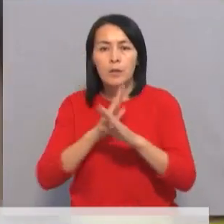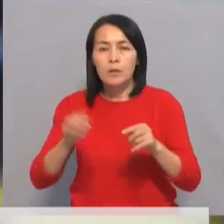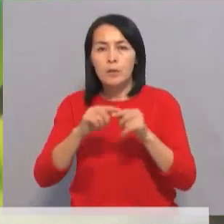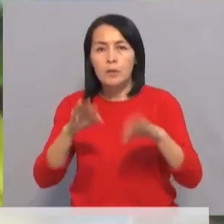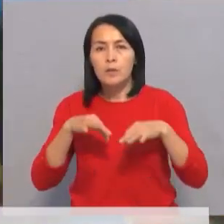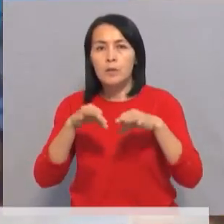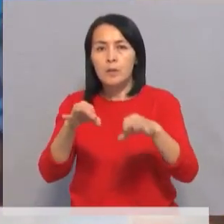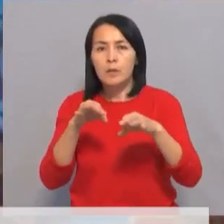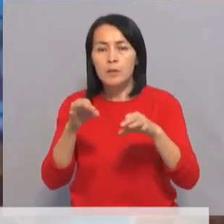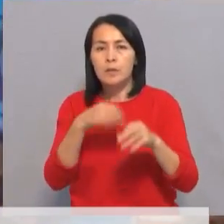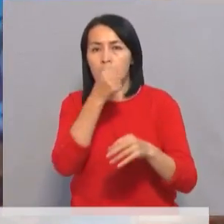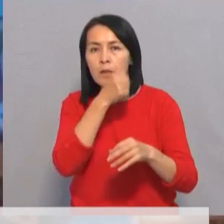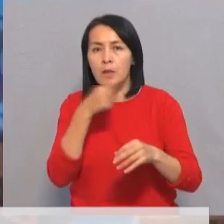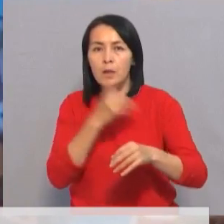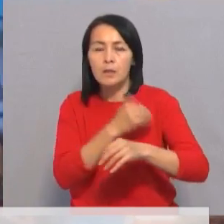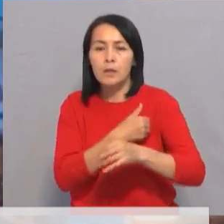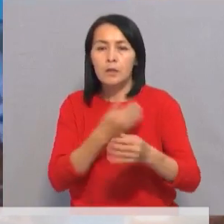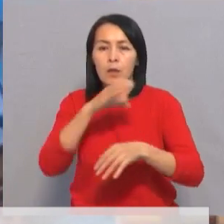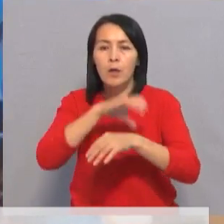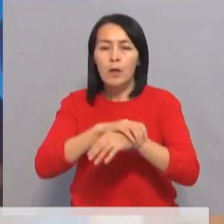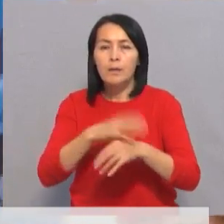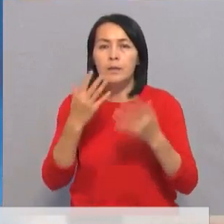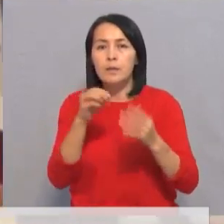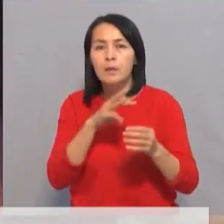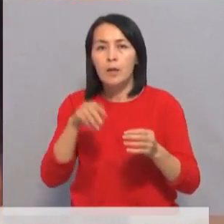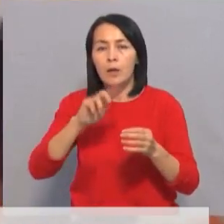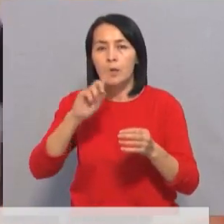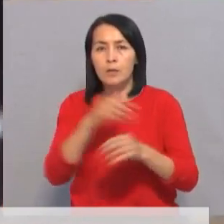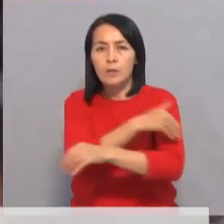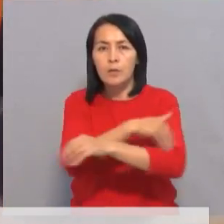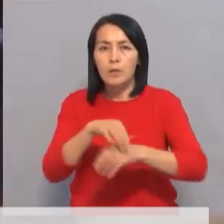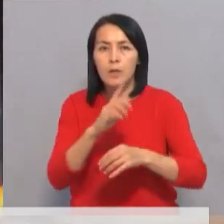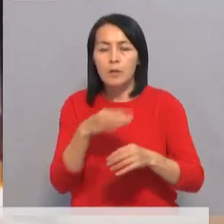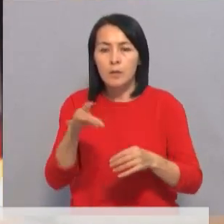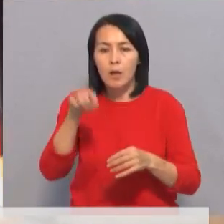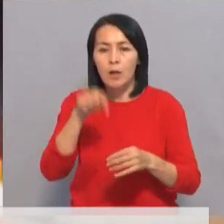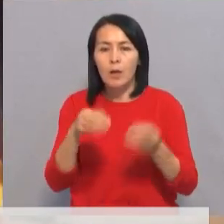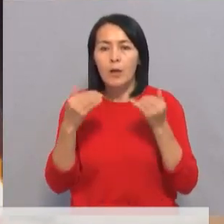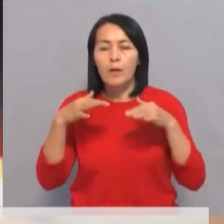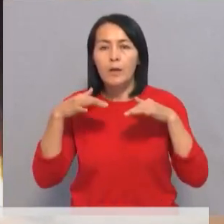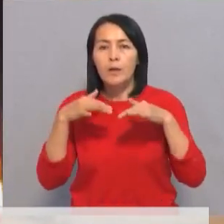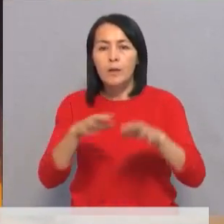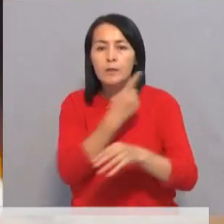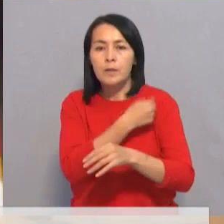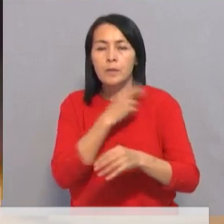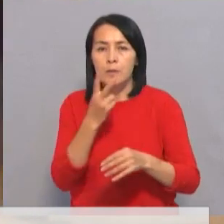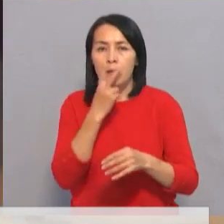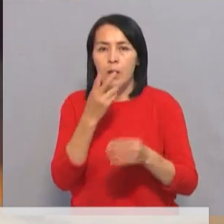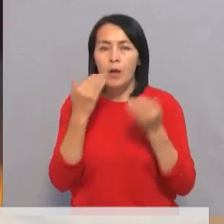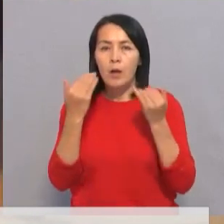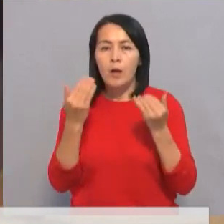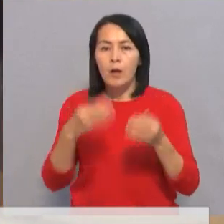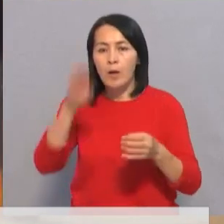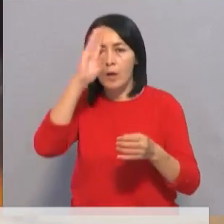газу, пытаясь скрыться. Его удалось задержать спустя несколько минут на одной из улиц Каратаусского района. Результаты медицинского свидетельствования показали,